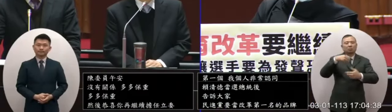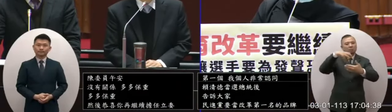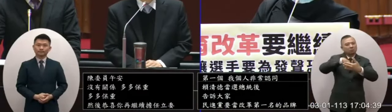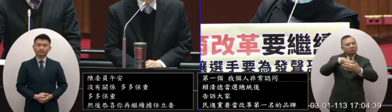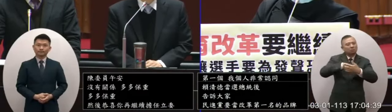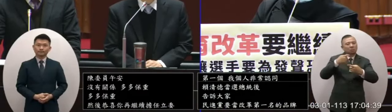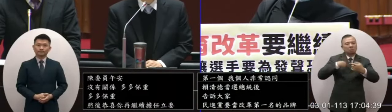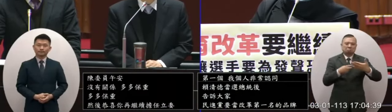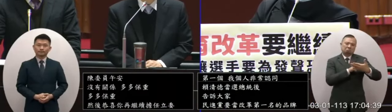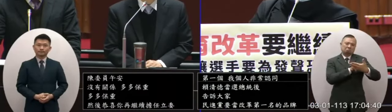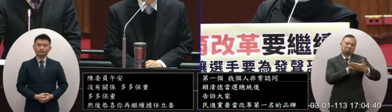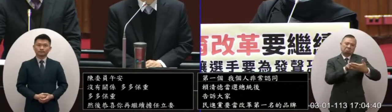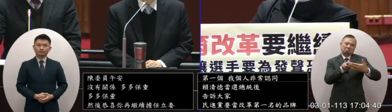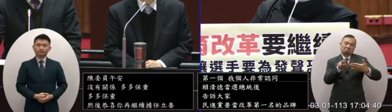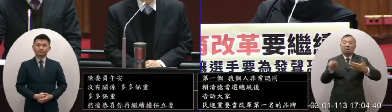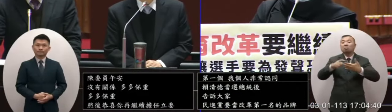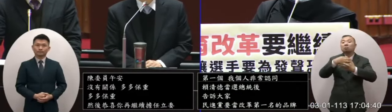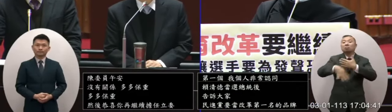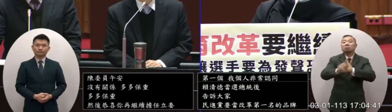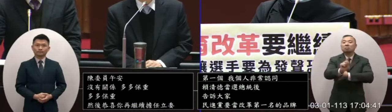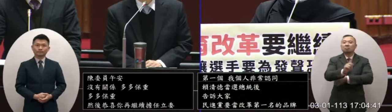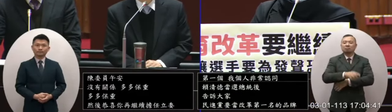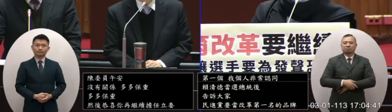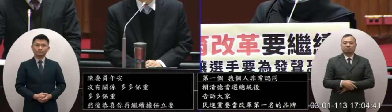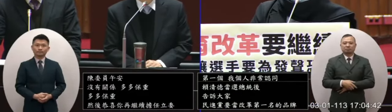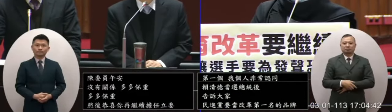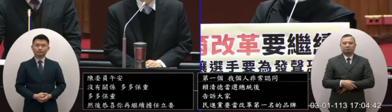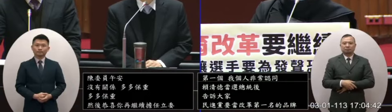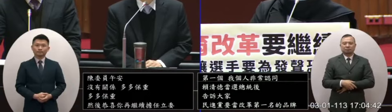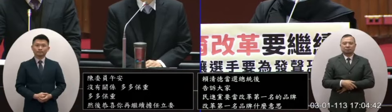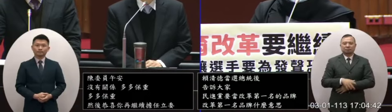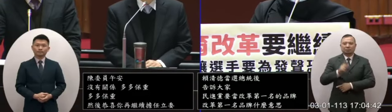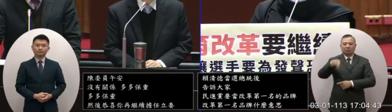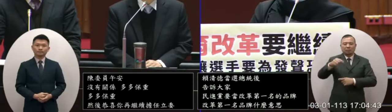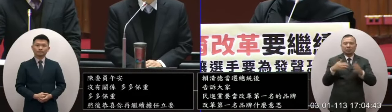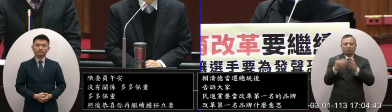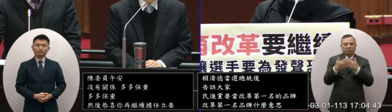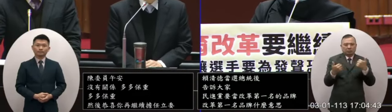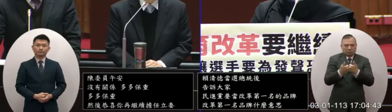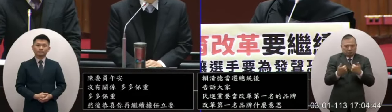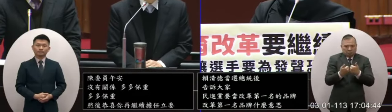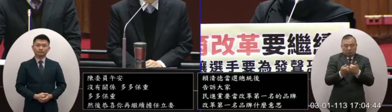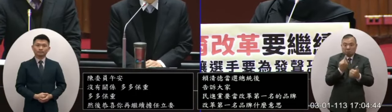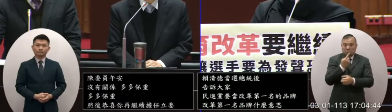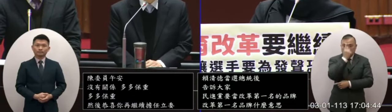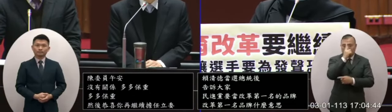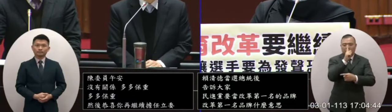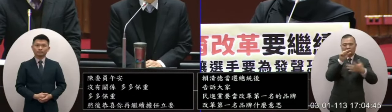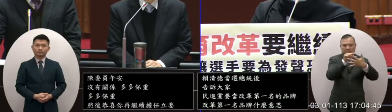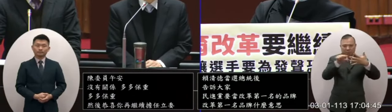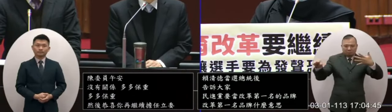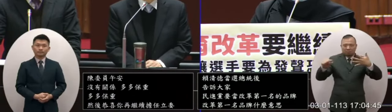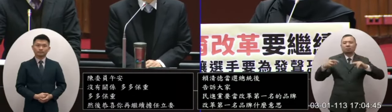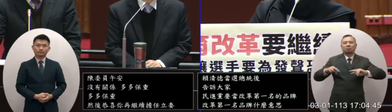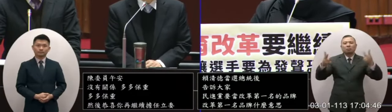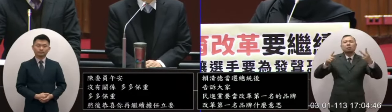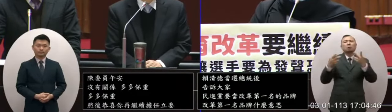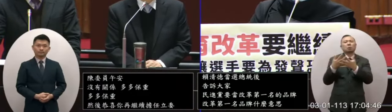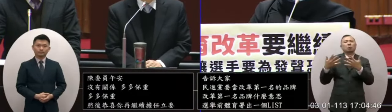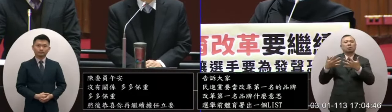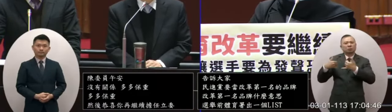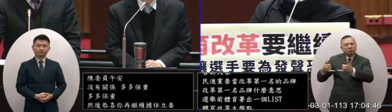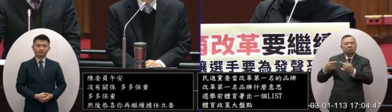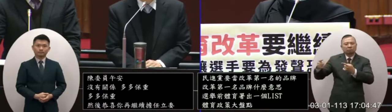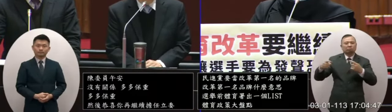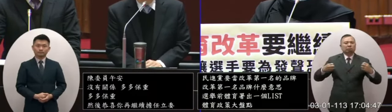我们却看不到一个很重要的东西，就是单项协会的改革。那通常会在网络上引起非常多公